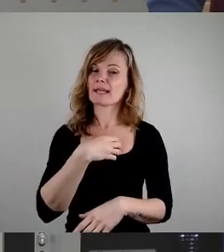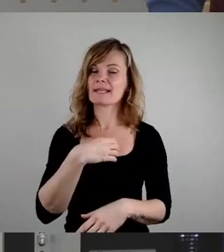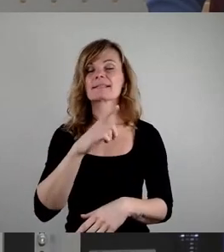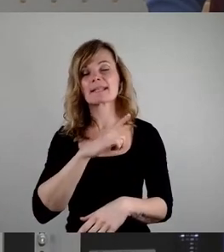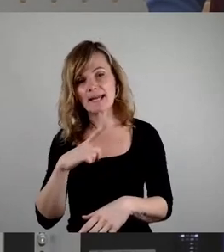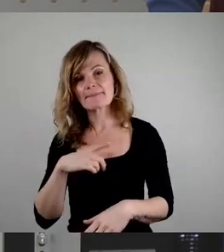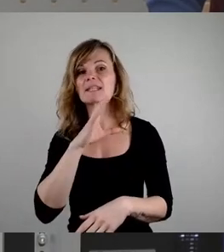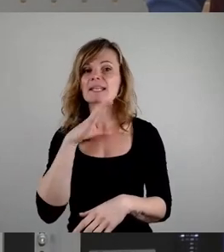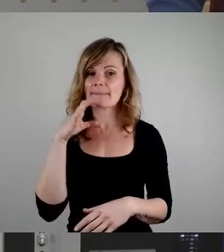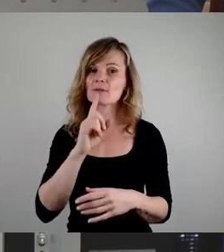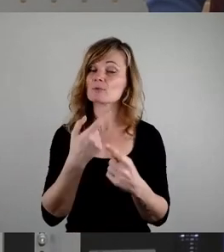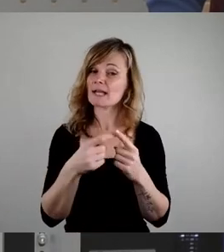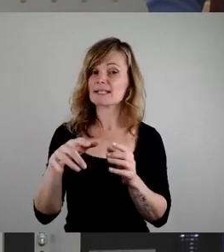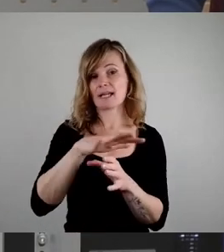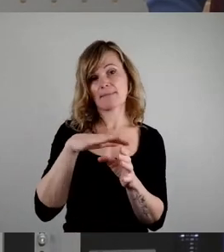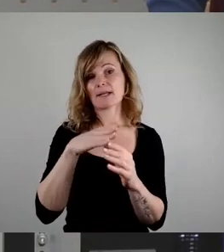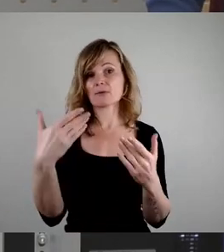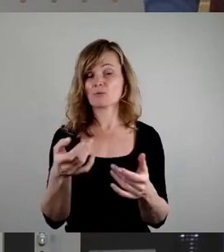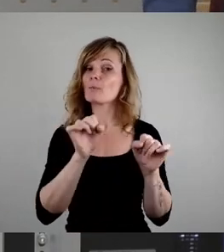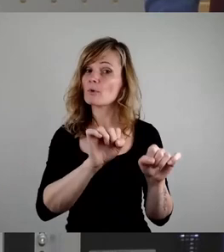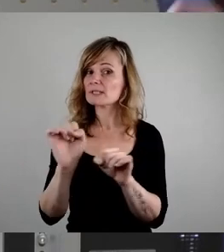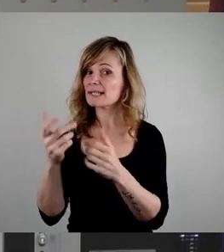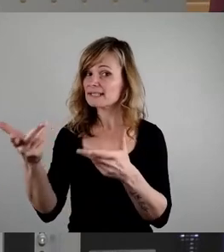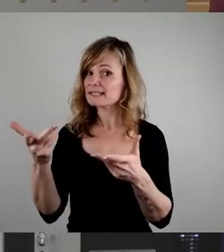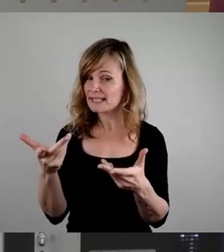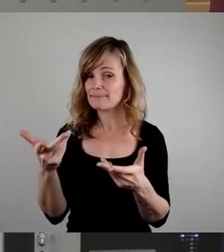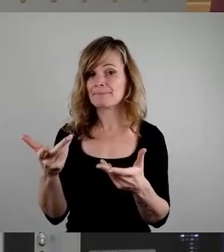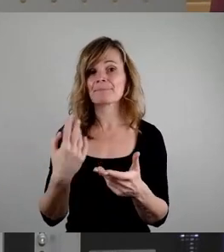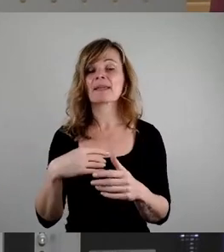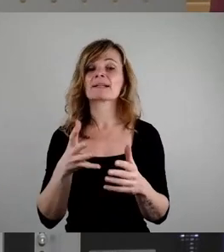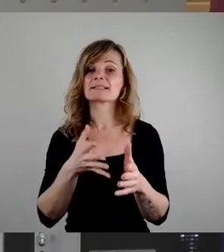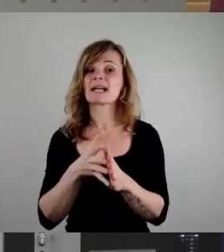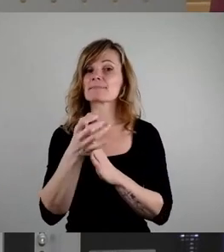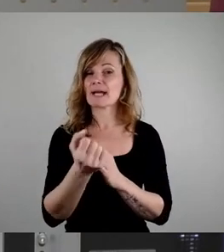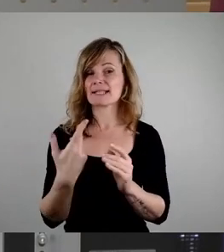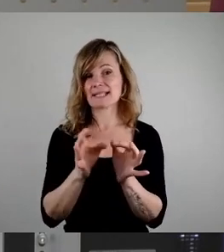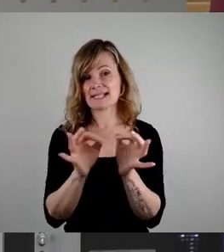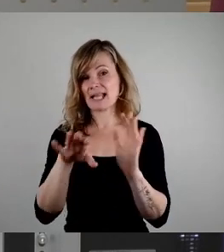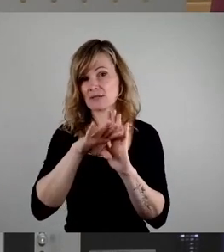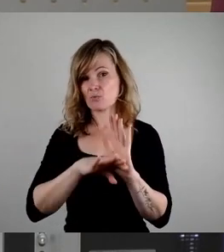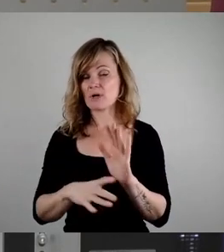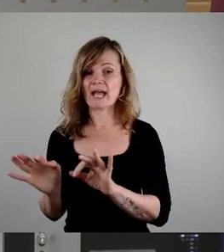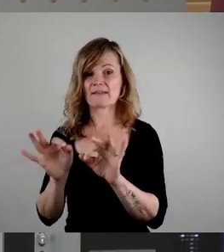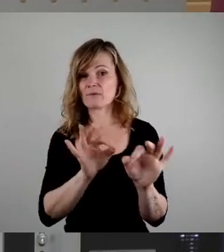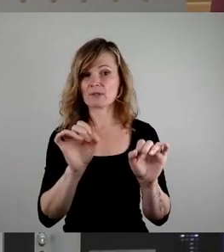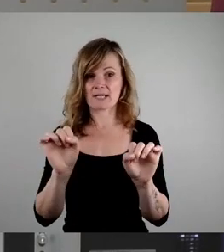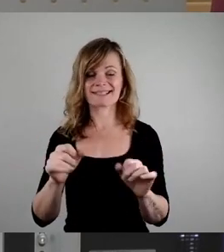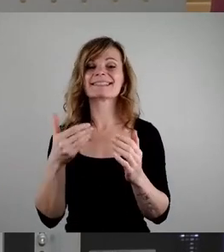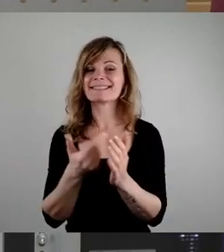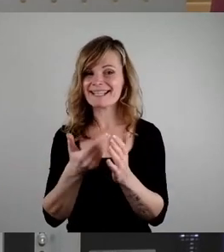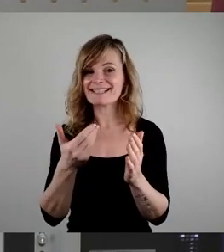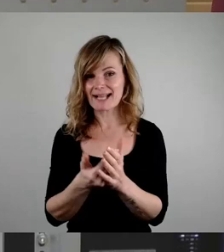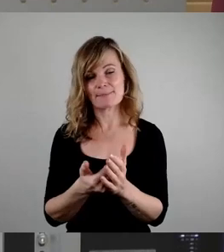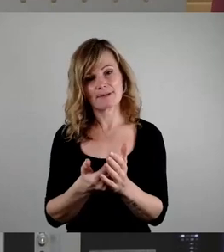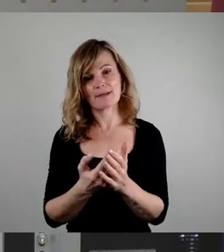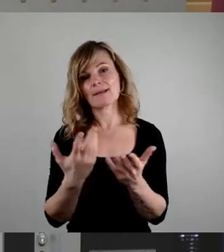anderen Gemeinden die Möglichkeit gegeben, eine Transparenzsatzung einzuführen. Und deswegen, weil ich meine, wir werden ja